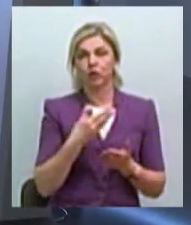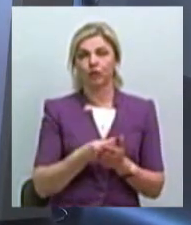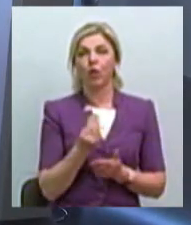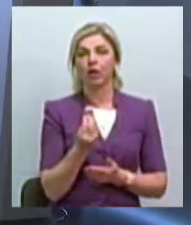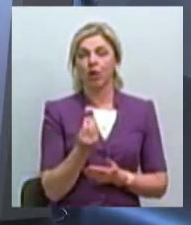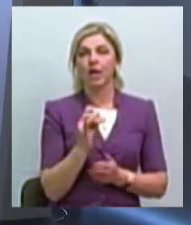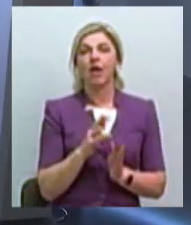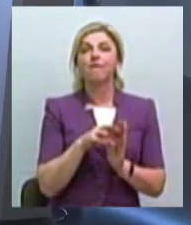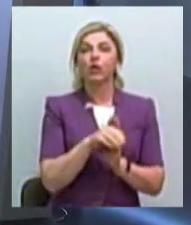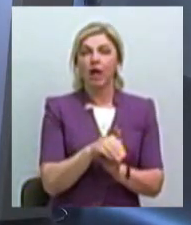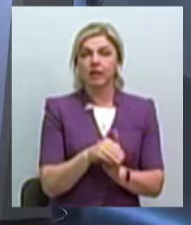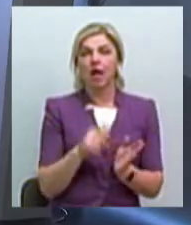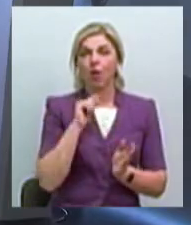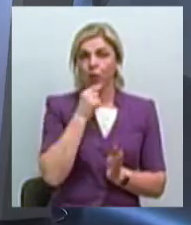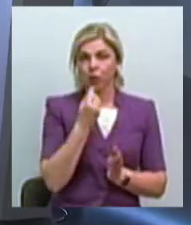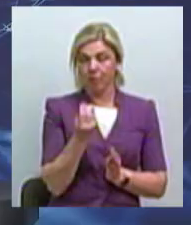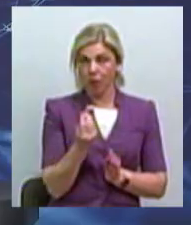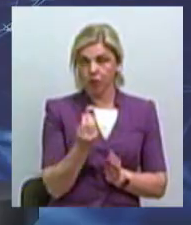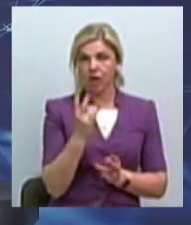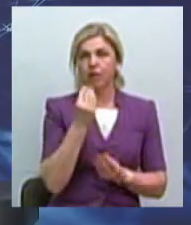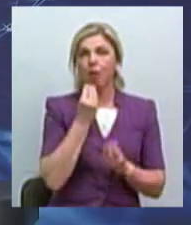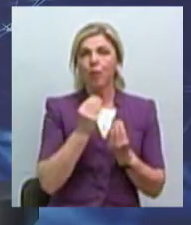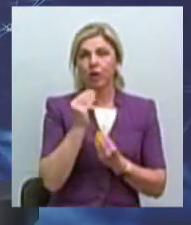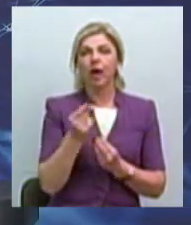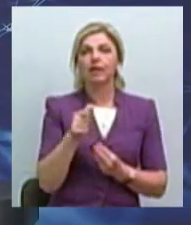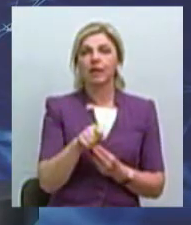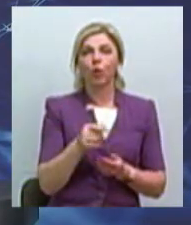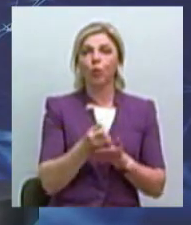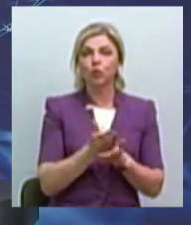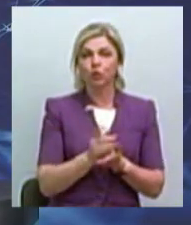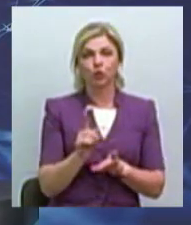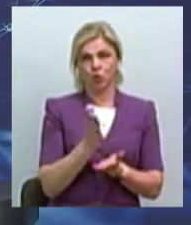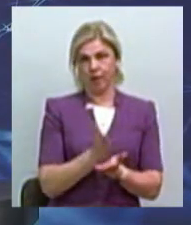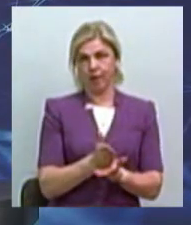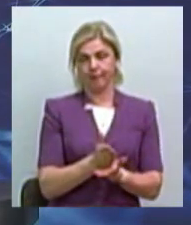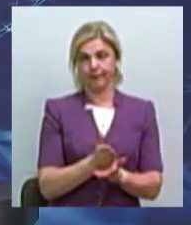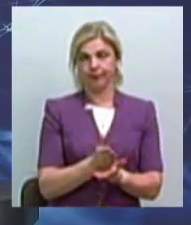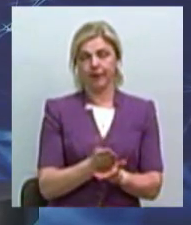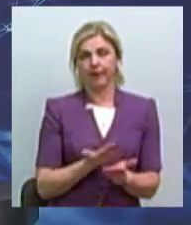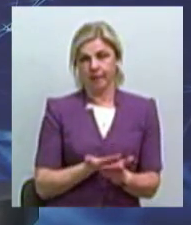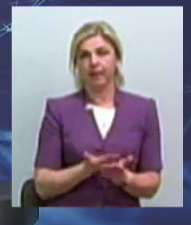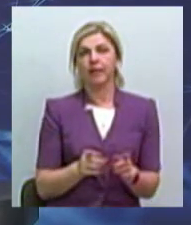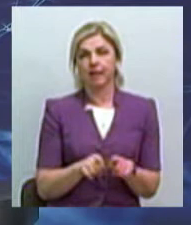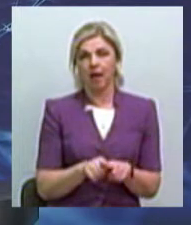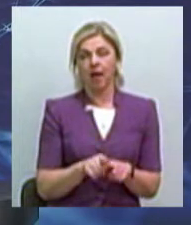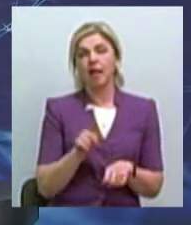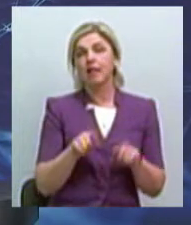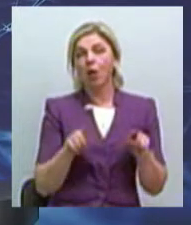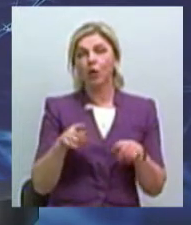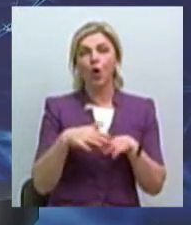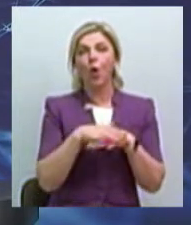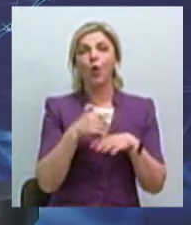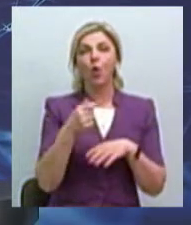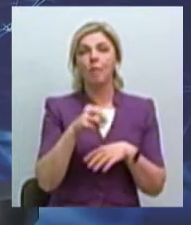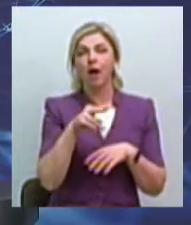вкладати зекономлені кошти на покращення тих послуг, які вже є. От. От таким чином. В деяких громадах взагалі,